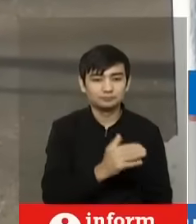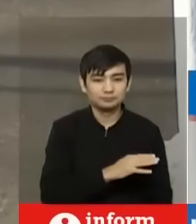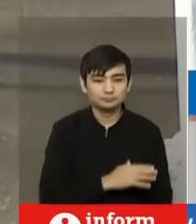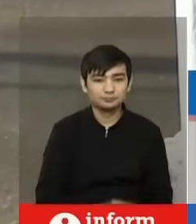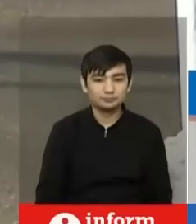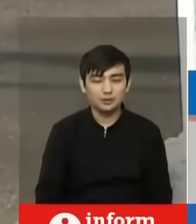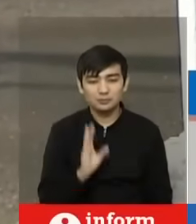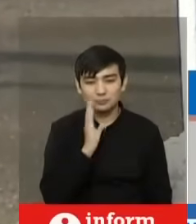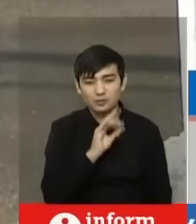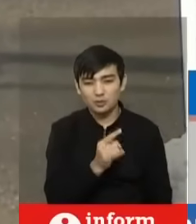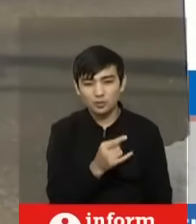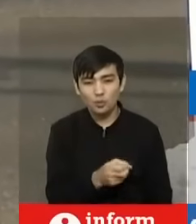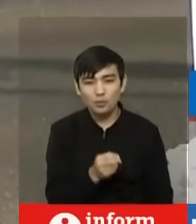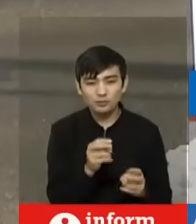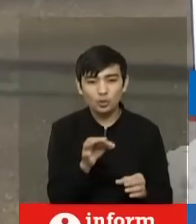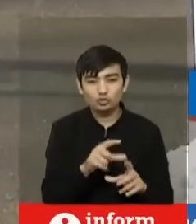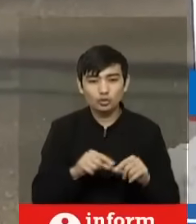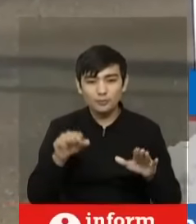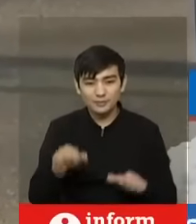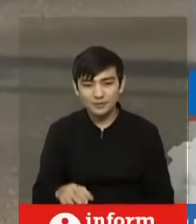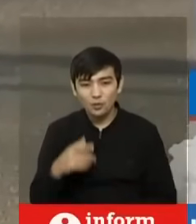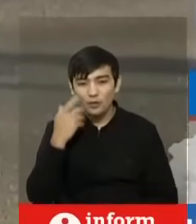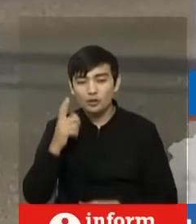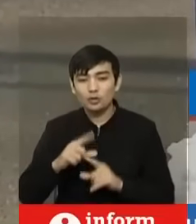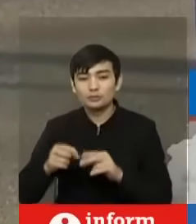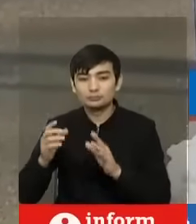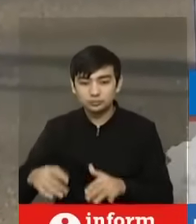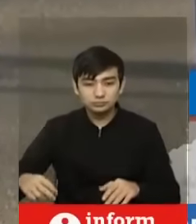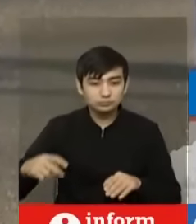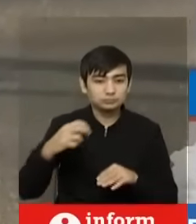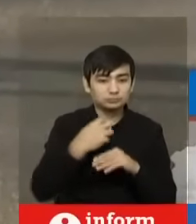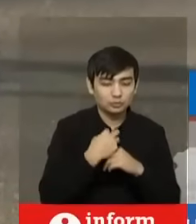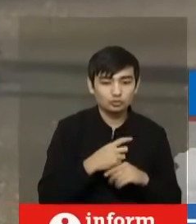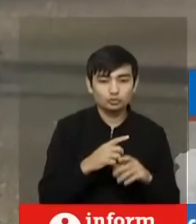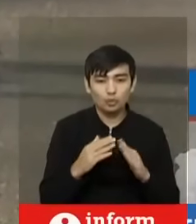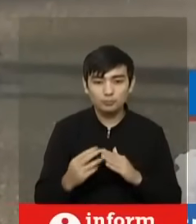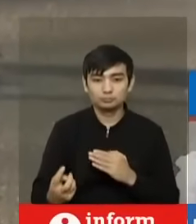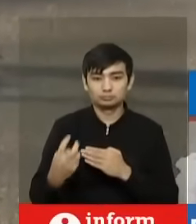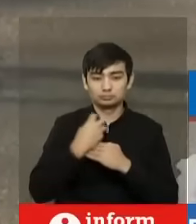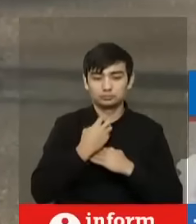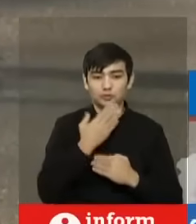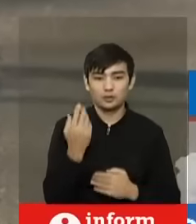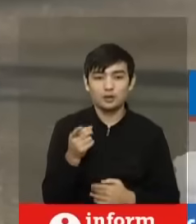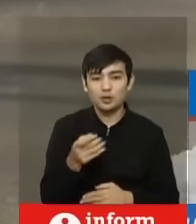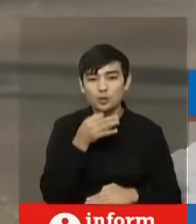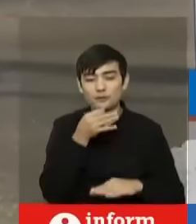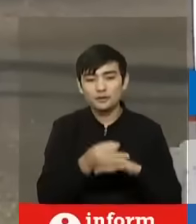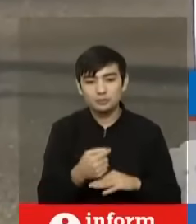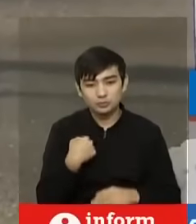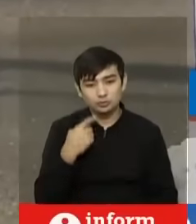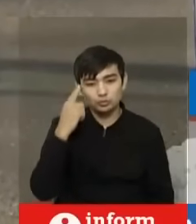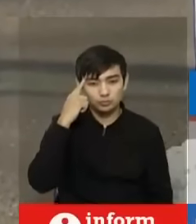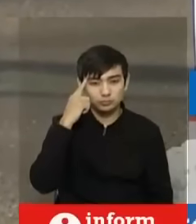Баланың қауіпсіздігі үшін мектептен бала шықты, үйге бала жеткен жоқ. Бұл сұраққа мен